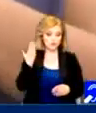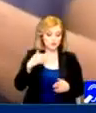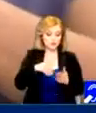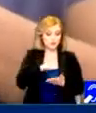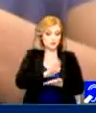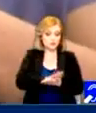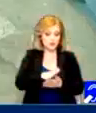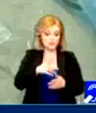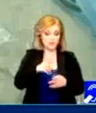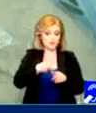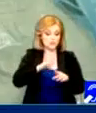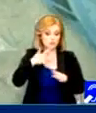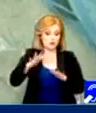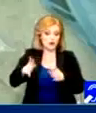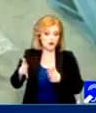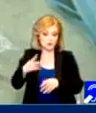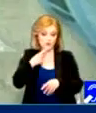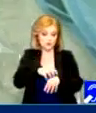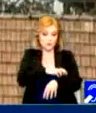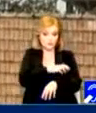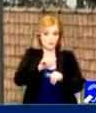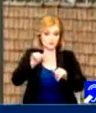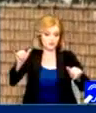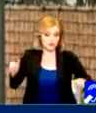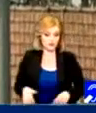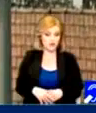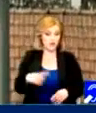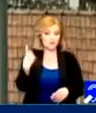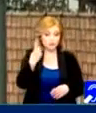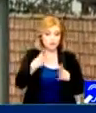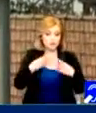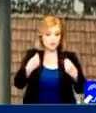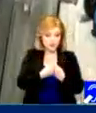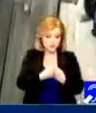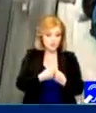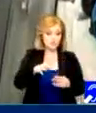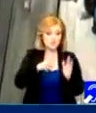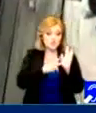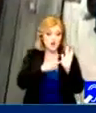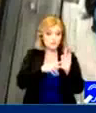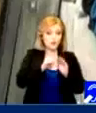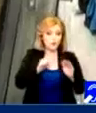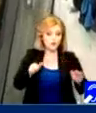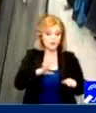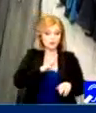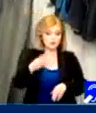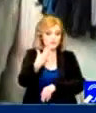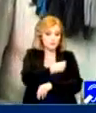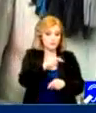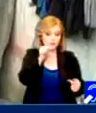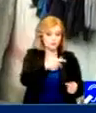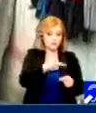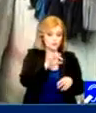de cazuri de rujeolă. Cele mai multe au fost în județele din vestul țării. Într-o singură familie dintr-o comună clujeană, 7 copii nevaccinați împotriva rujeolei